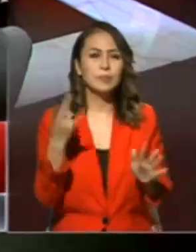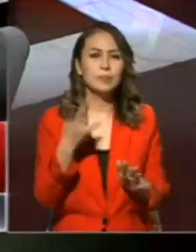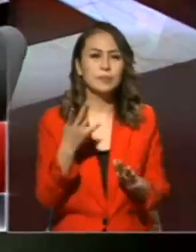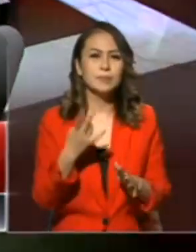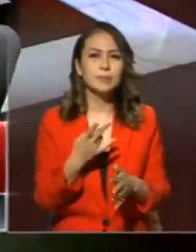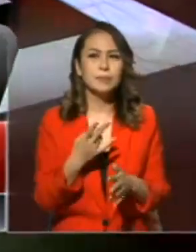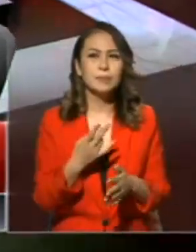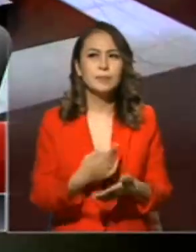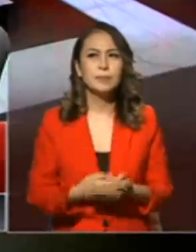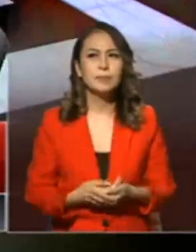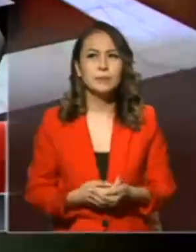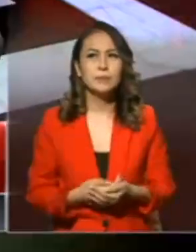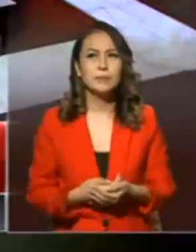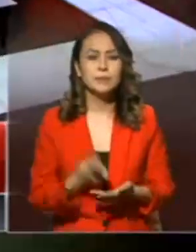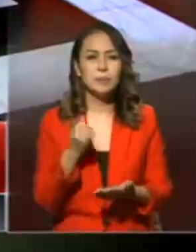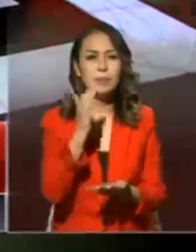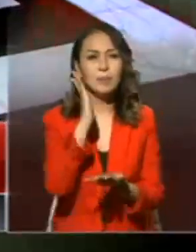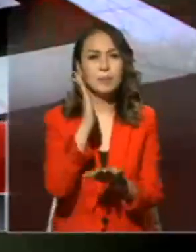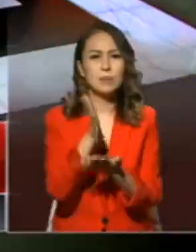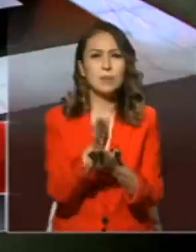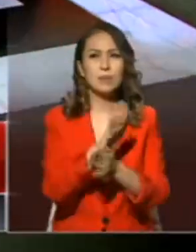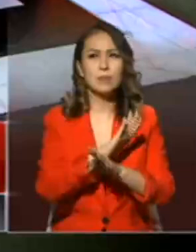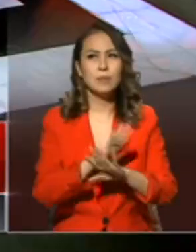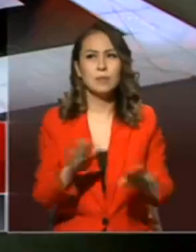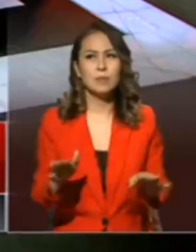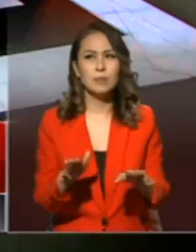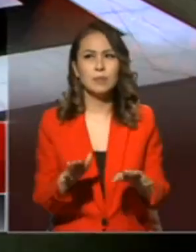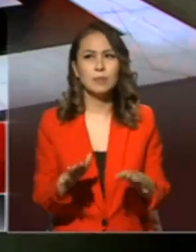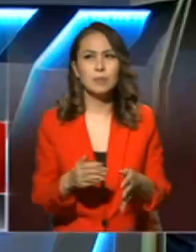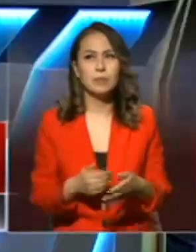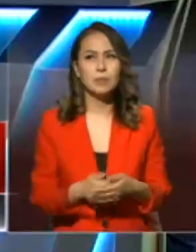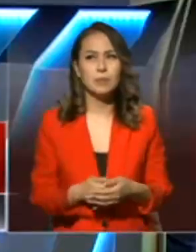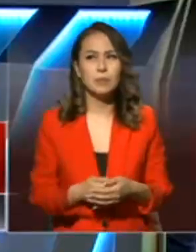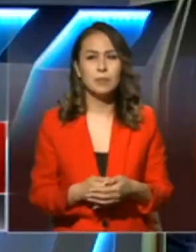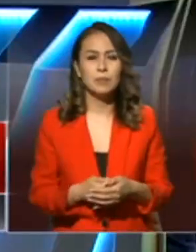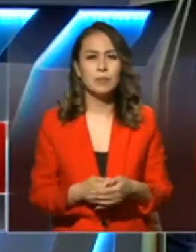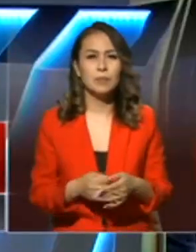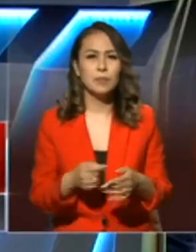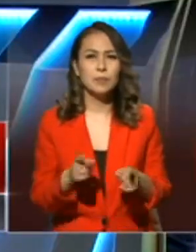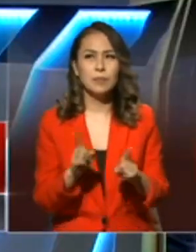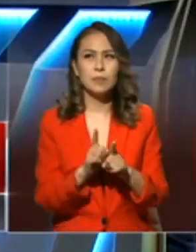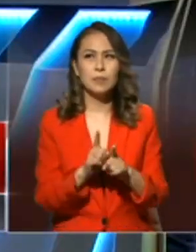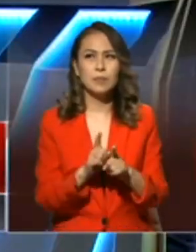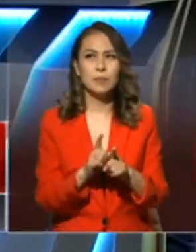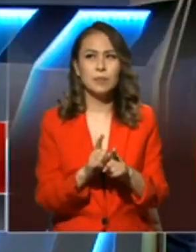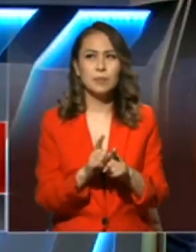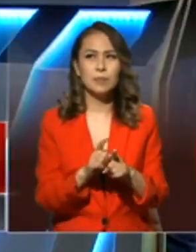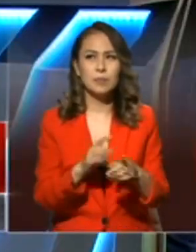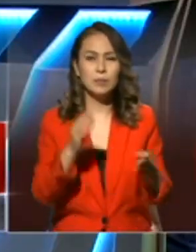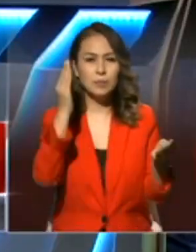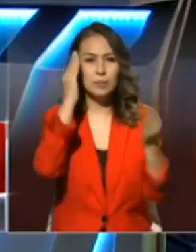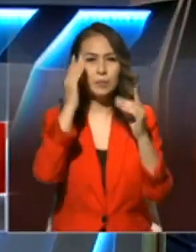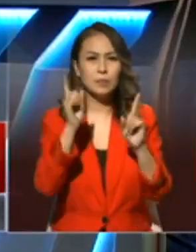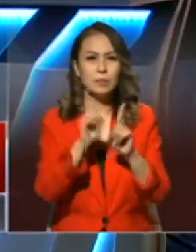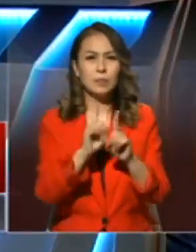Біздікі бір жағын ғана қарайды, донор болғың келе, донор болғың келмейді деген сондай қақ-қойты базар болып кетті.